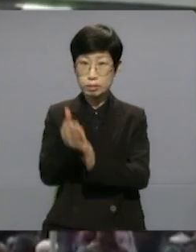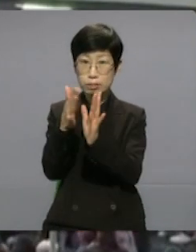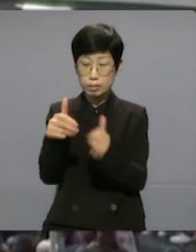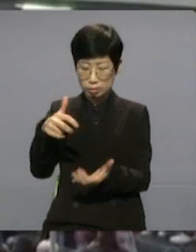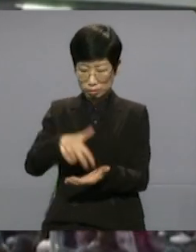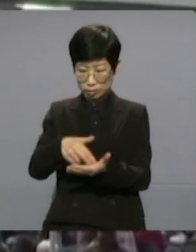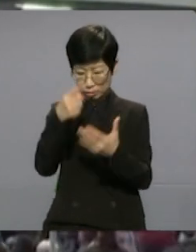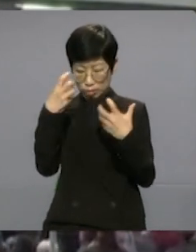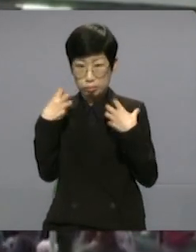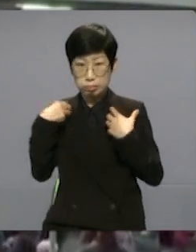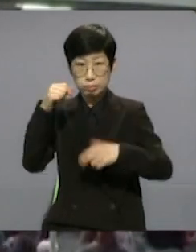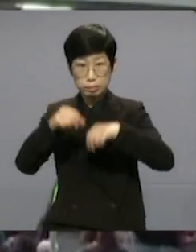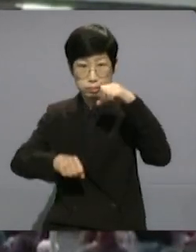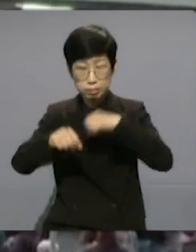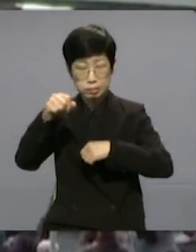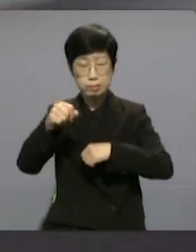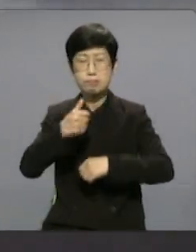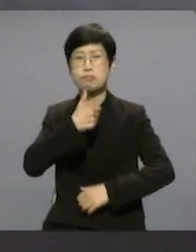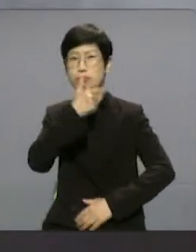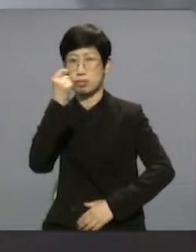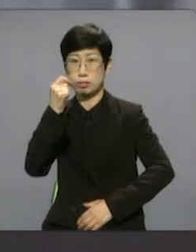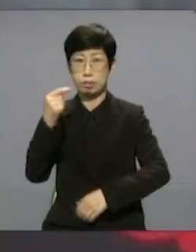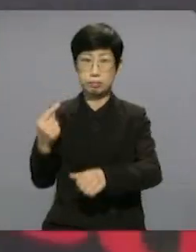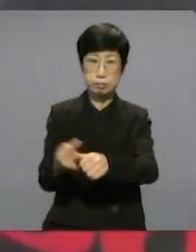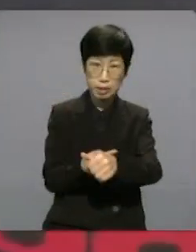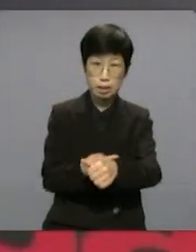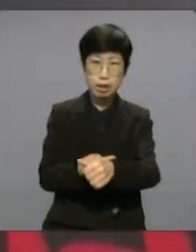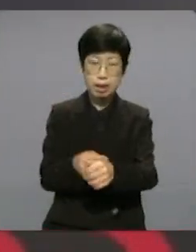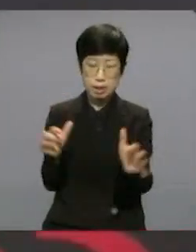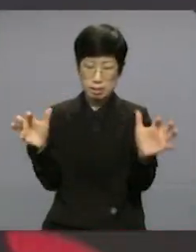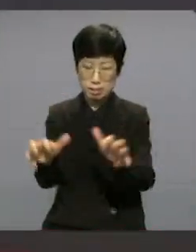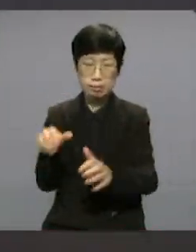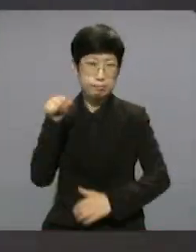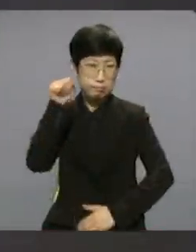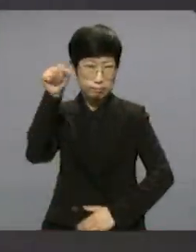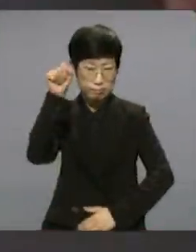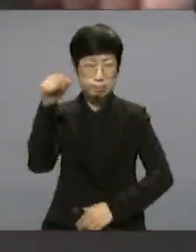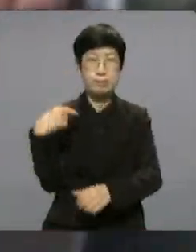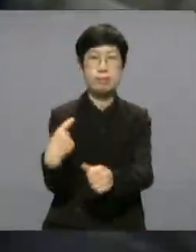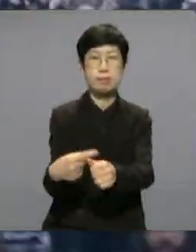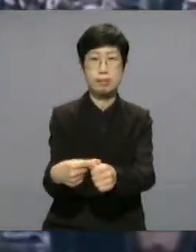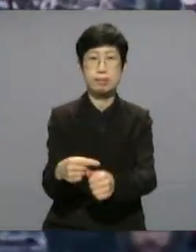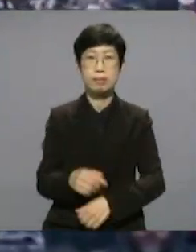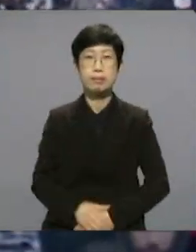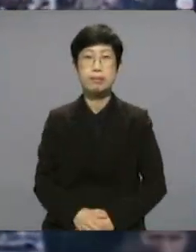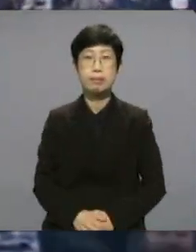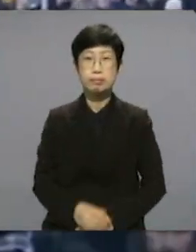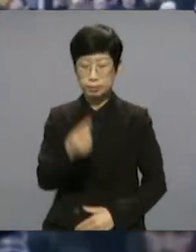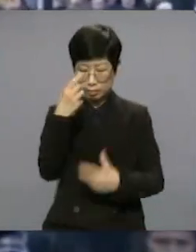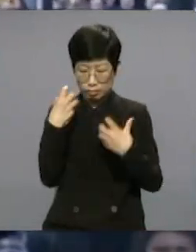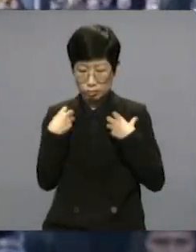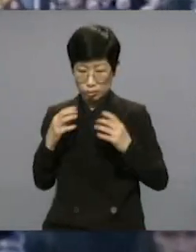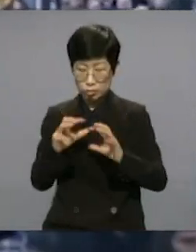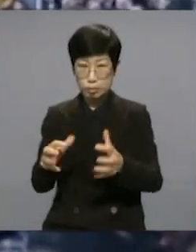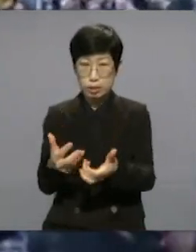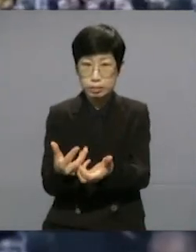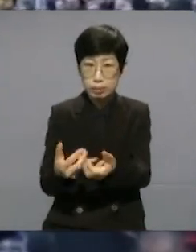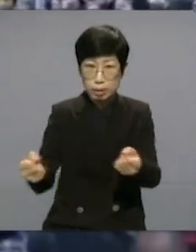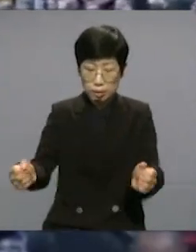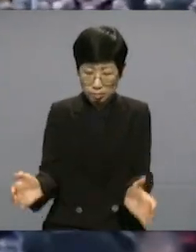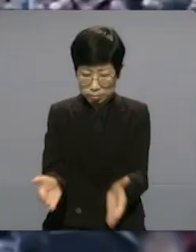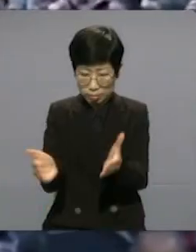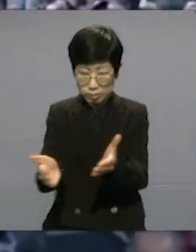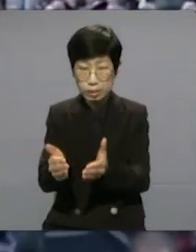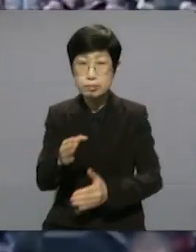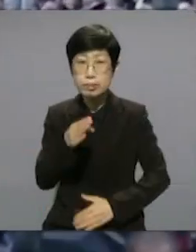시민들은 정부의 대응이 부실하다며 수만 명이 모여 규탄 시위를 열었습니다 시위대는 정부가 국가 분야를 선동하는